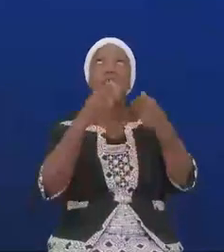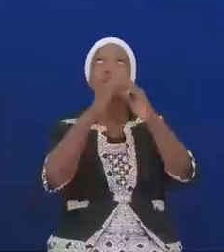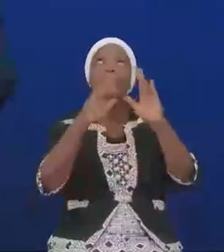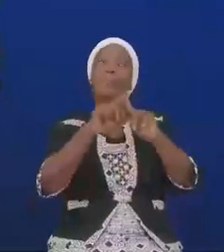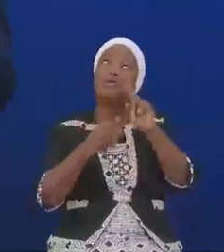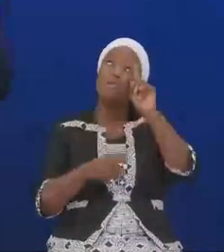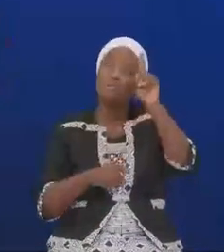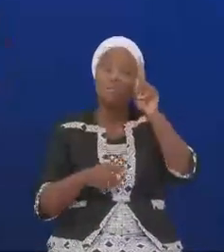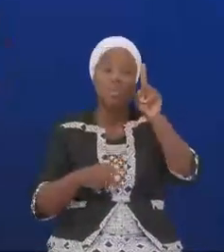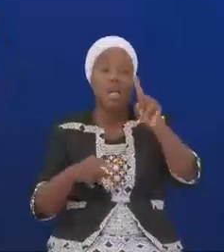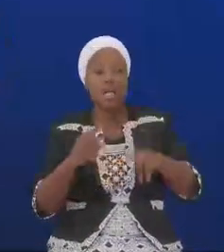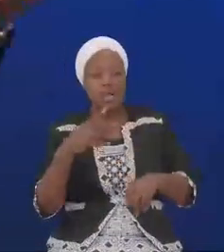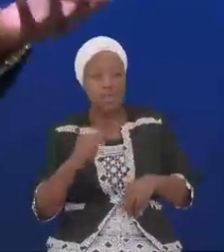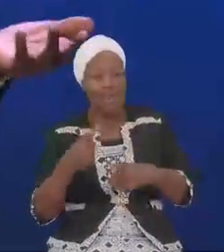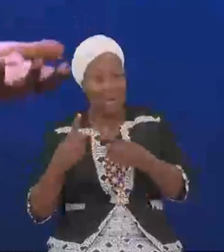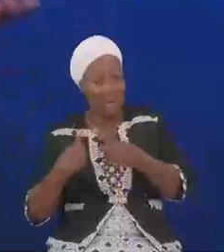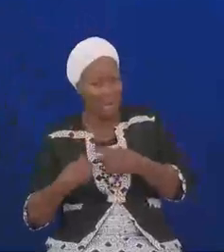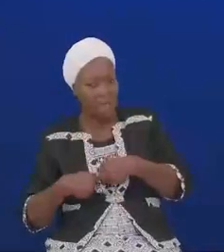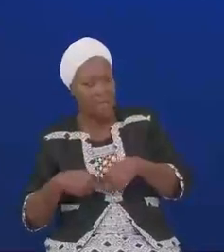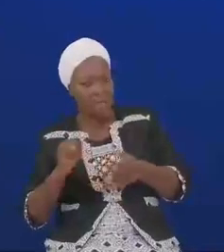Quel autre